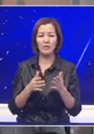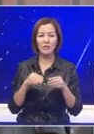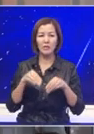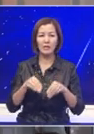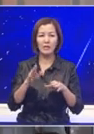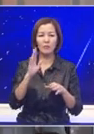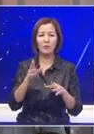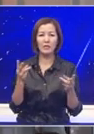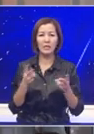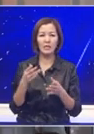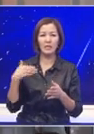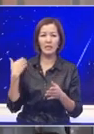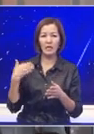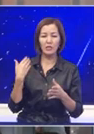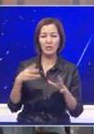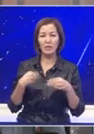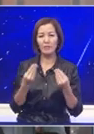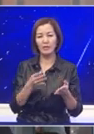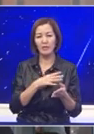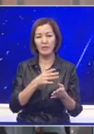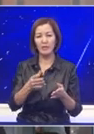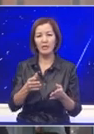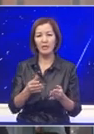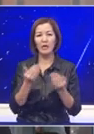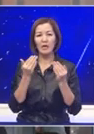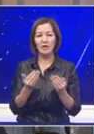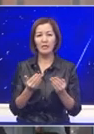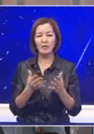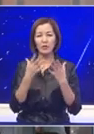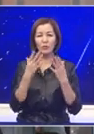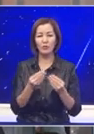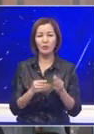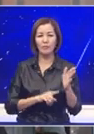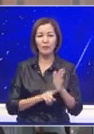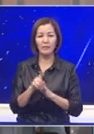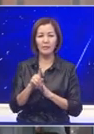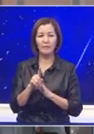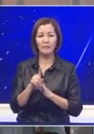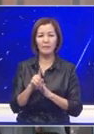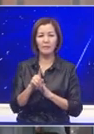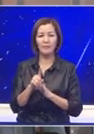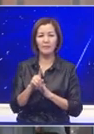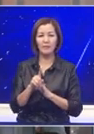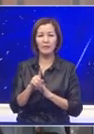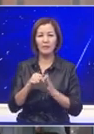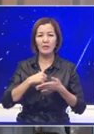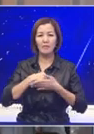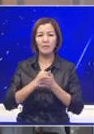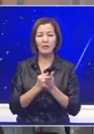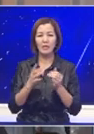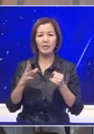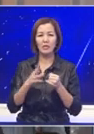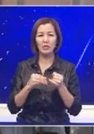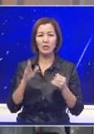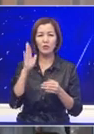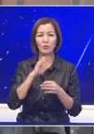жерлерге керекті тыңайтқыштарды біз бердік. Сонан кейін қазіргі кезден бастап біз сол белгіленген жерлерімізге